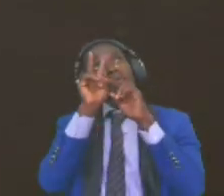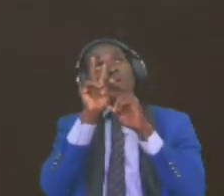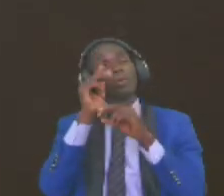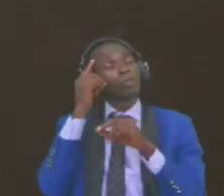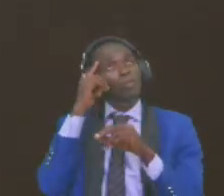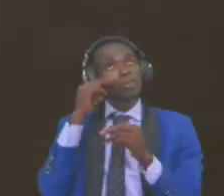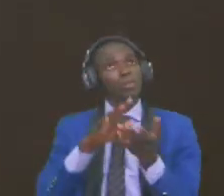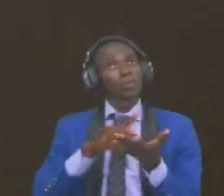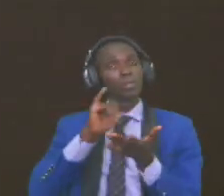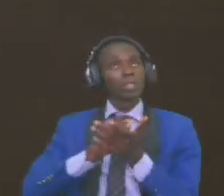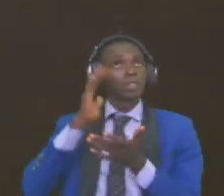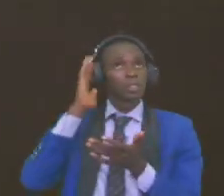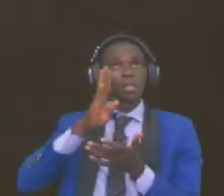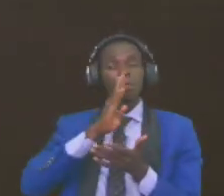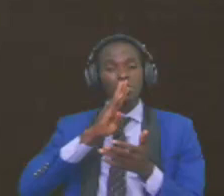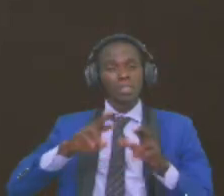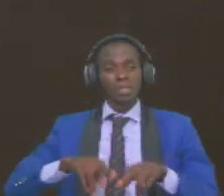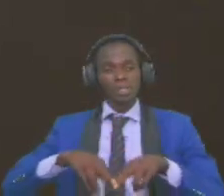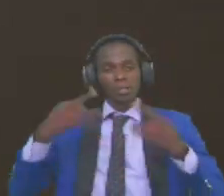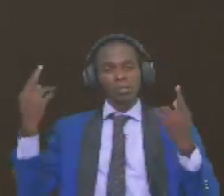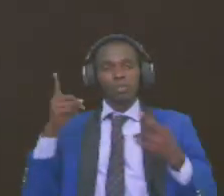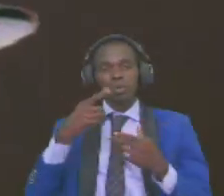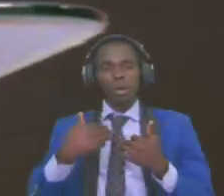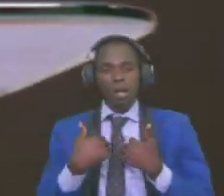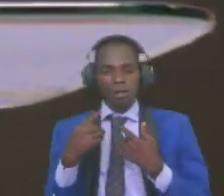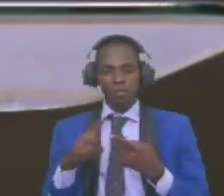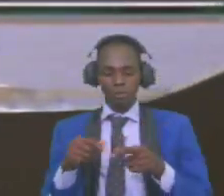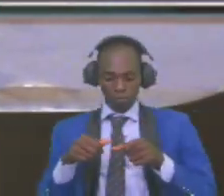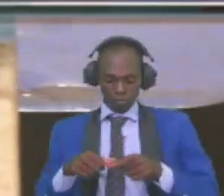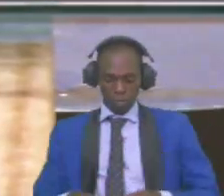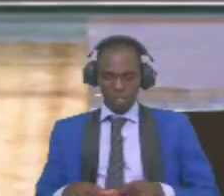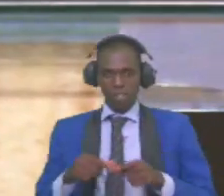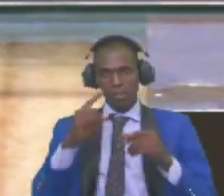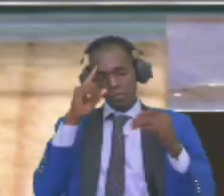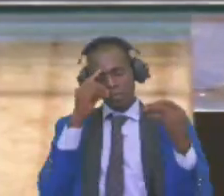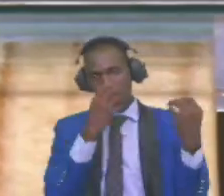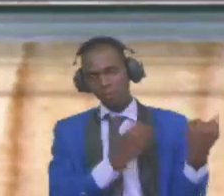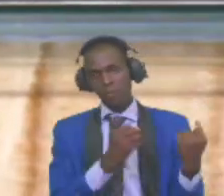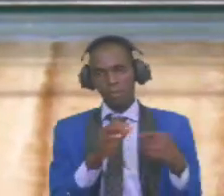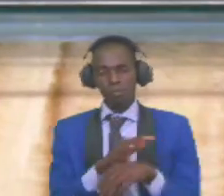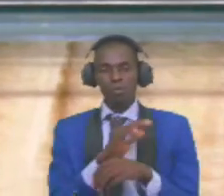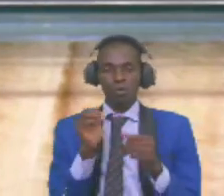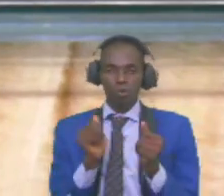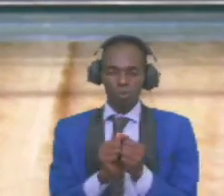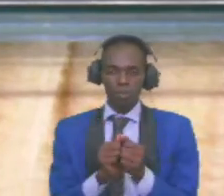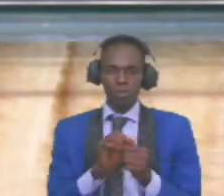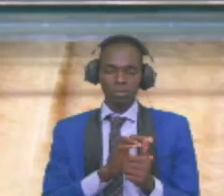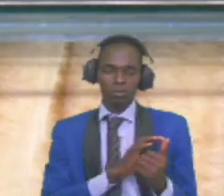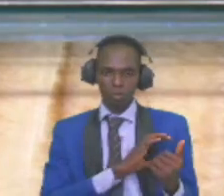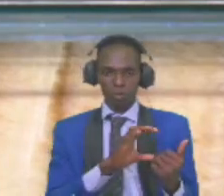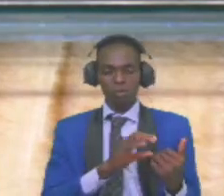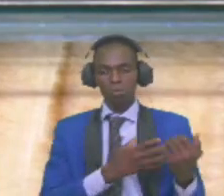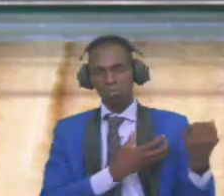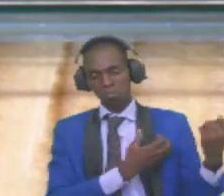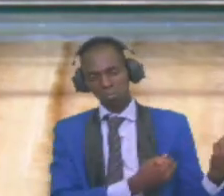piété en espérant la grâce laraque droit qui sera révélé devait demeurer fidèle avec courage